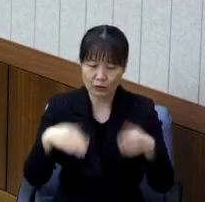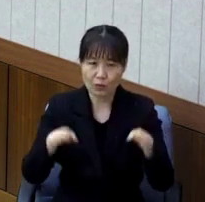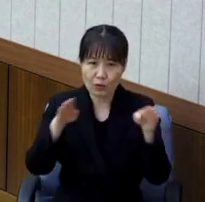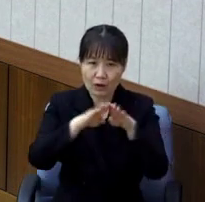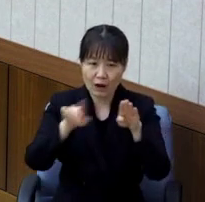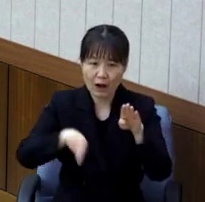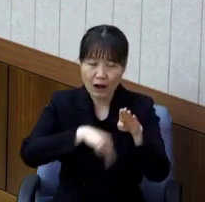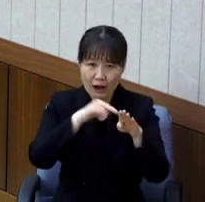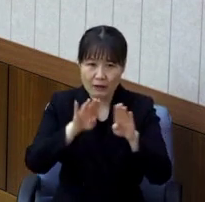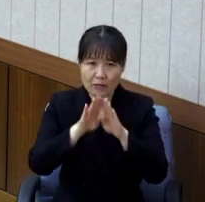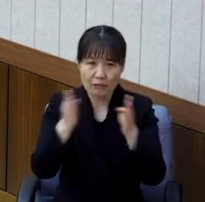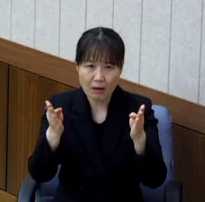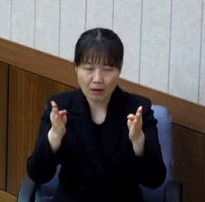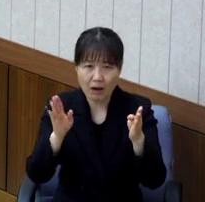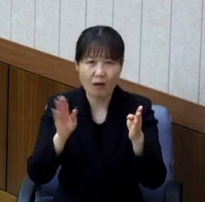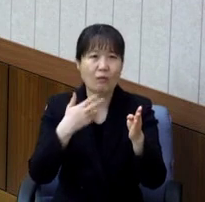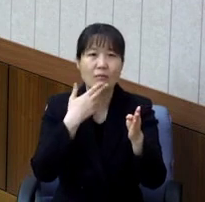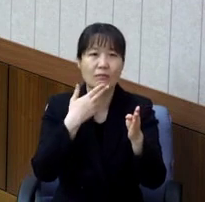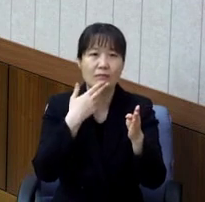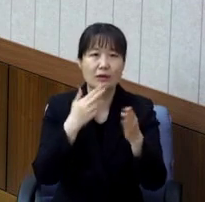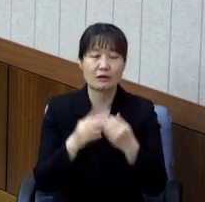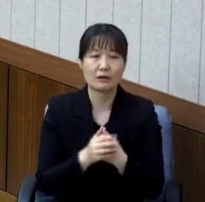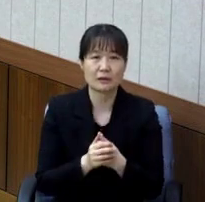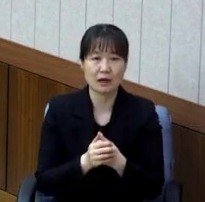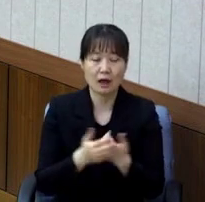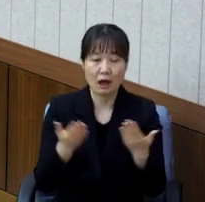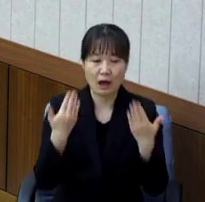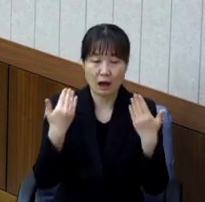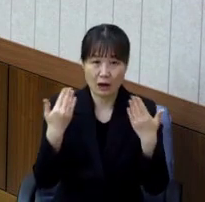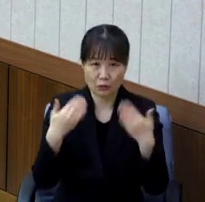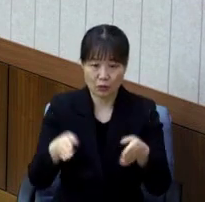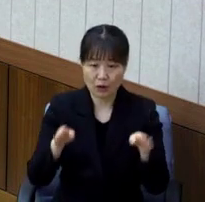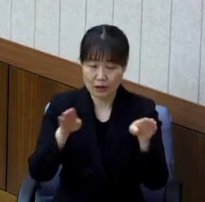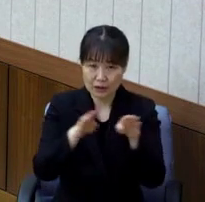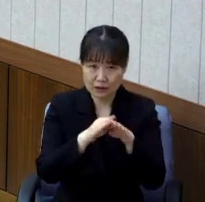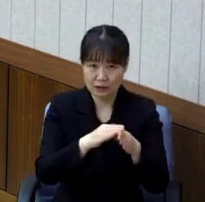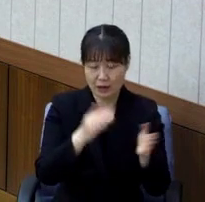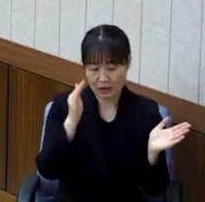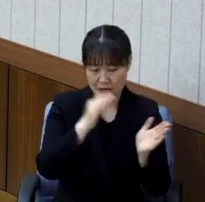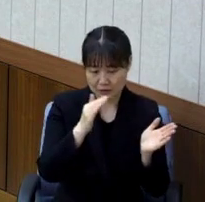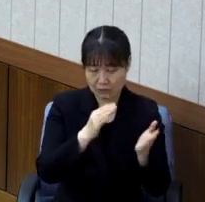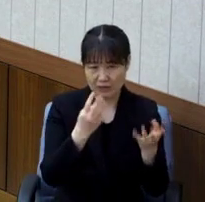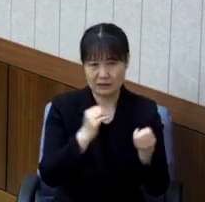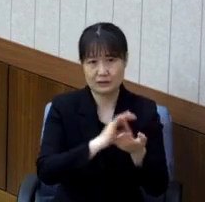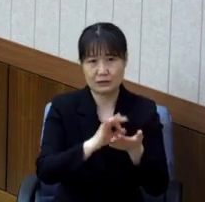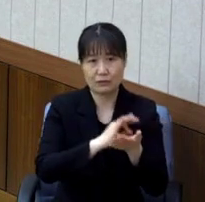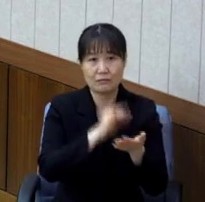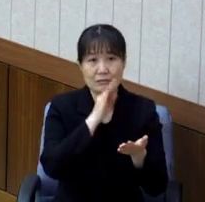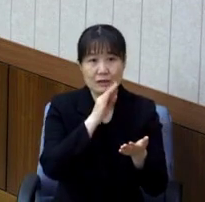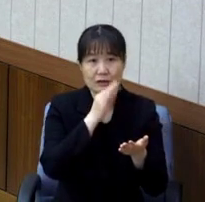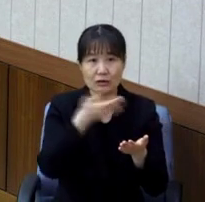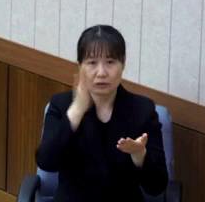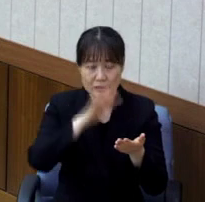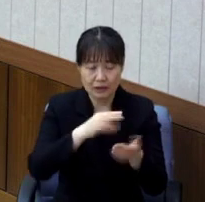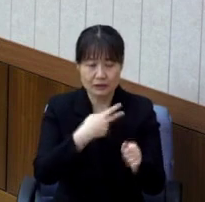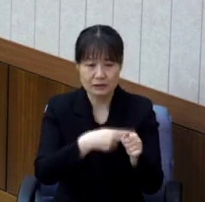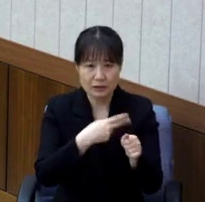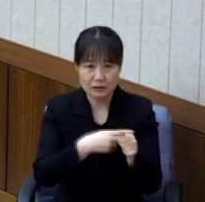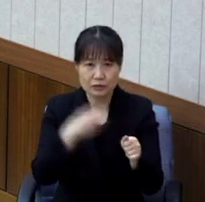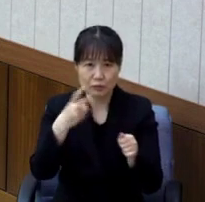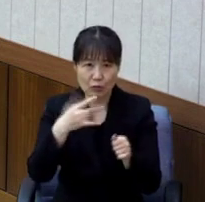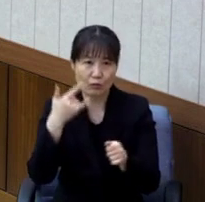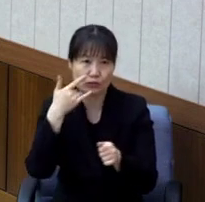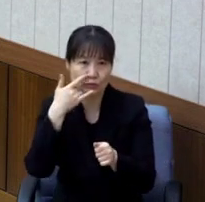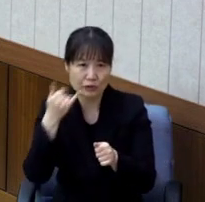개방에 어려움을 겪고 있 입니다 학교 시설은 학생들이 주로 사용하는 공간 임에는 틀림이 없으나 교직원은 물론 학부모 지역